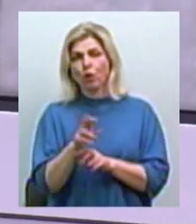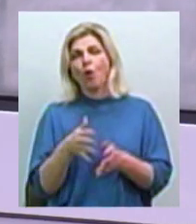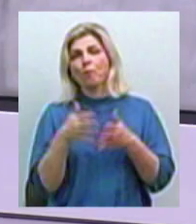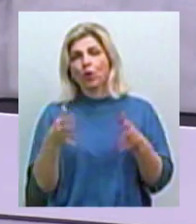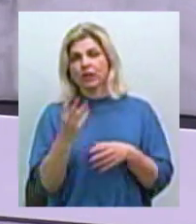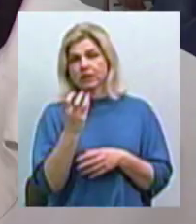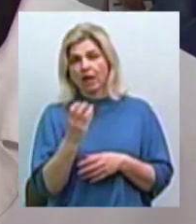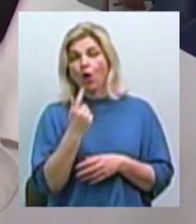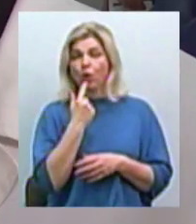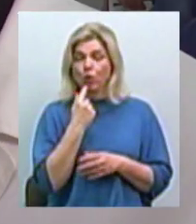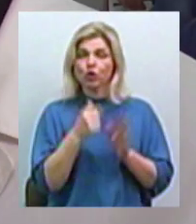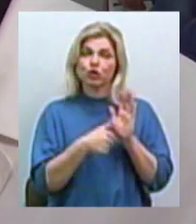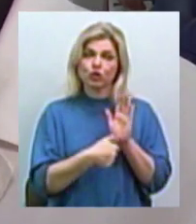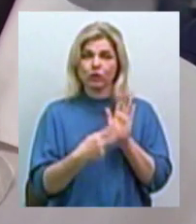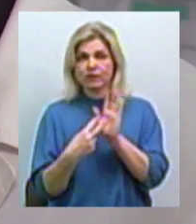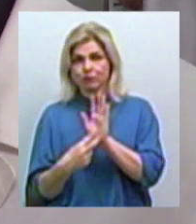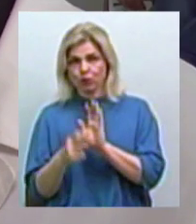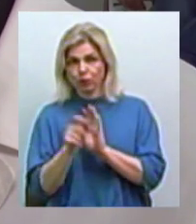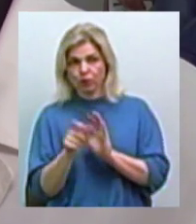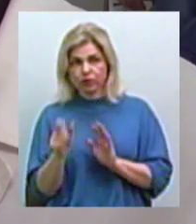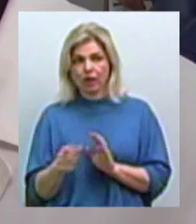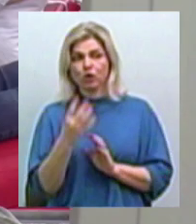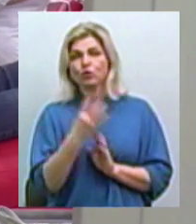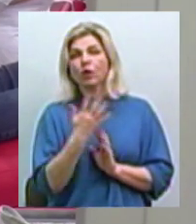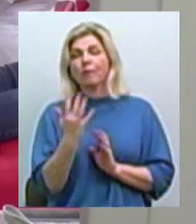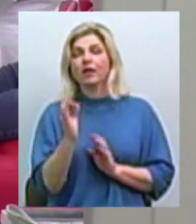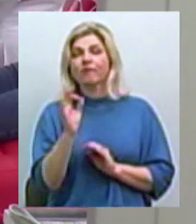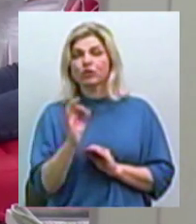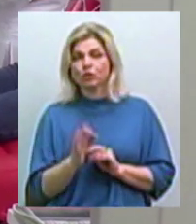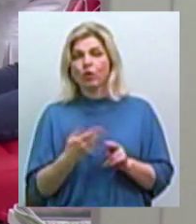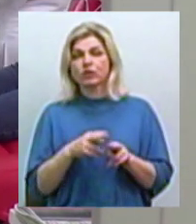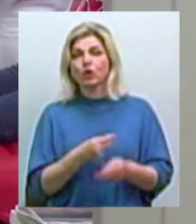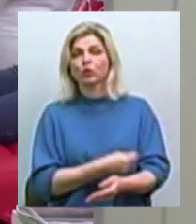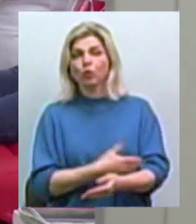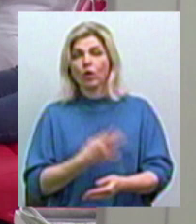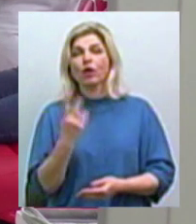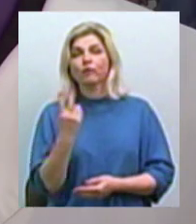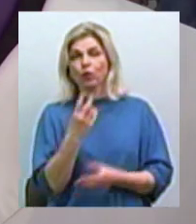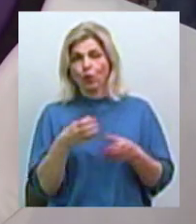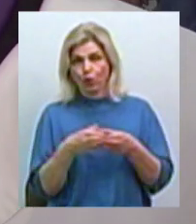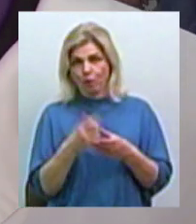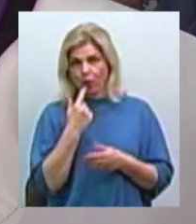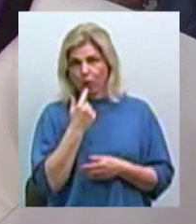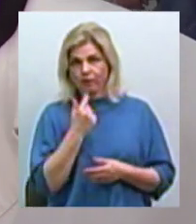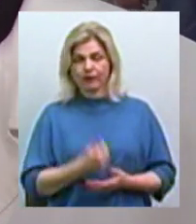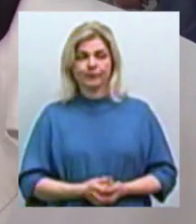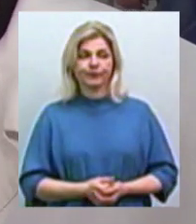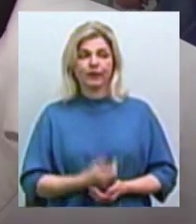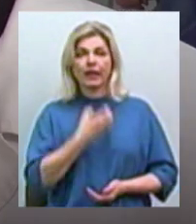кров 600-700, говорить Микола Гринюк. 45% – це донори з другою групою крові.